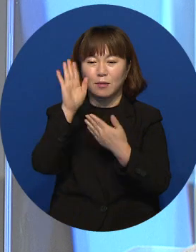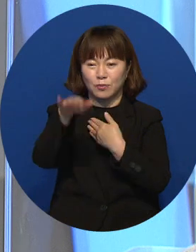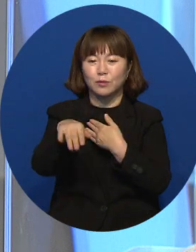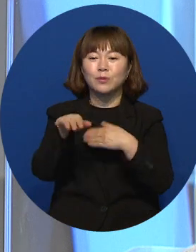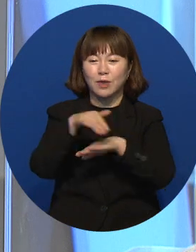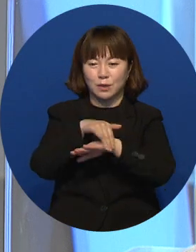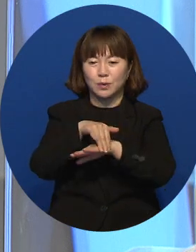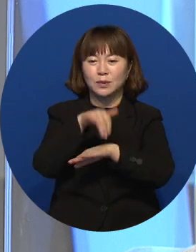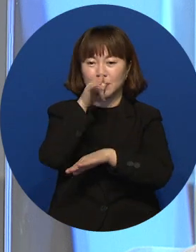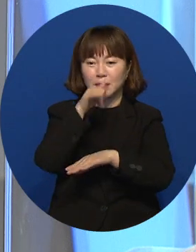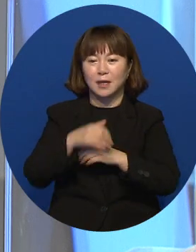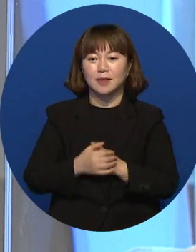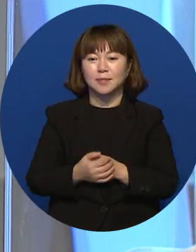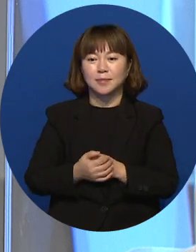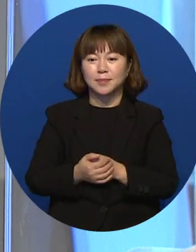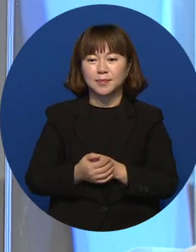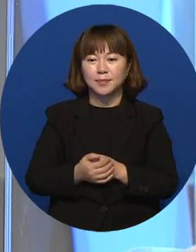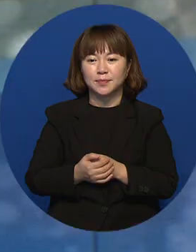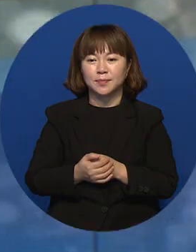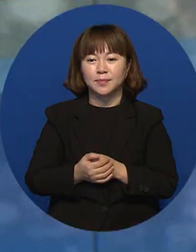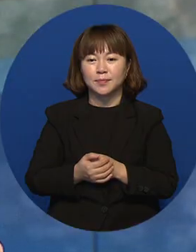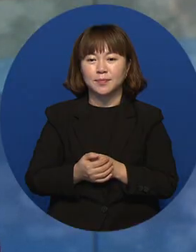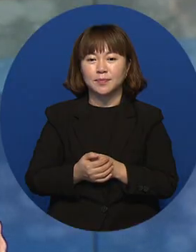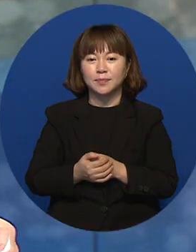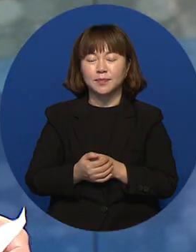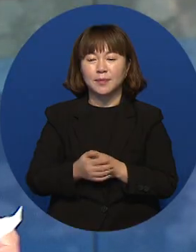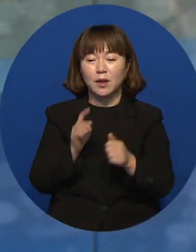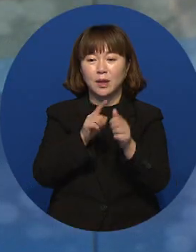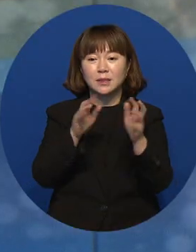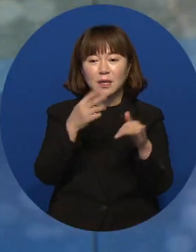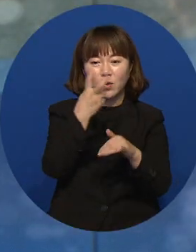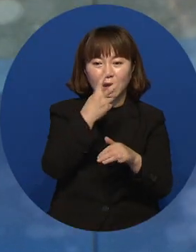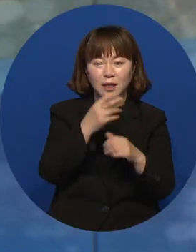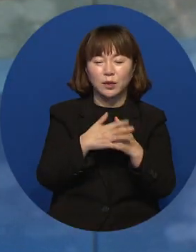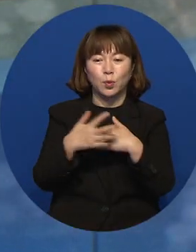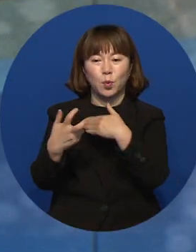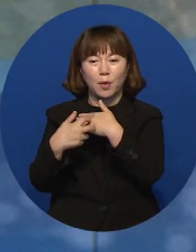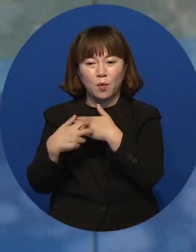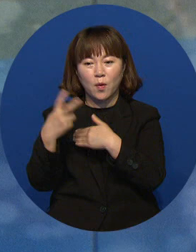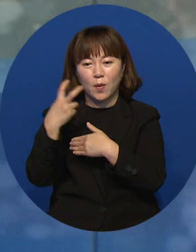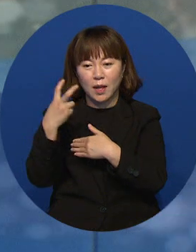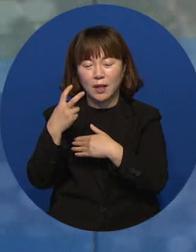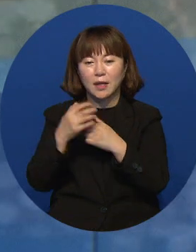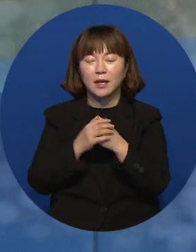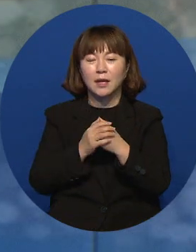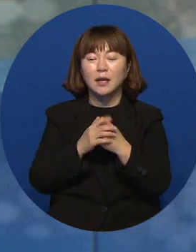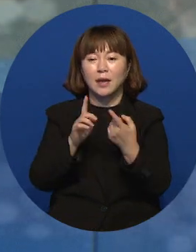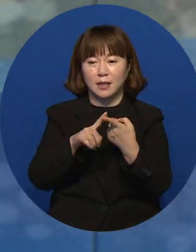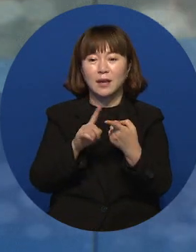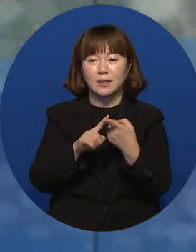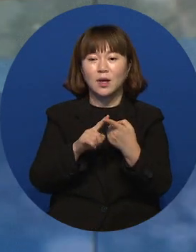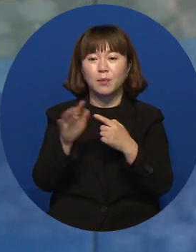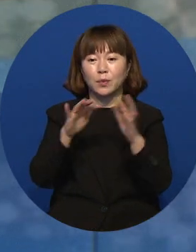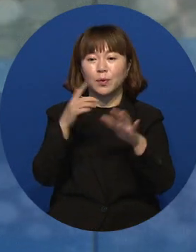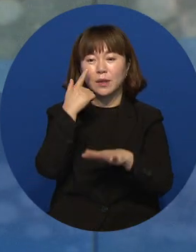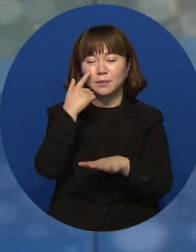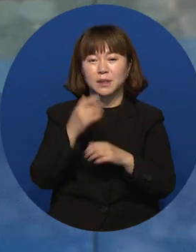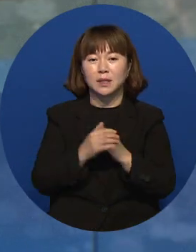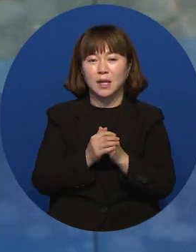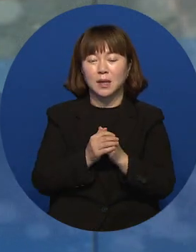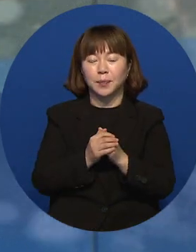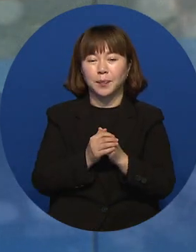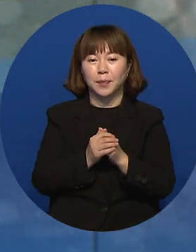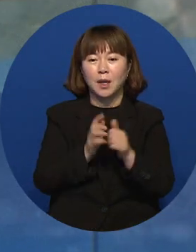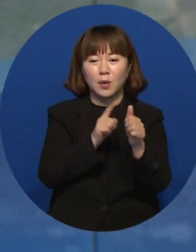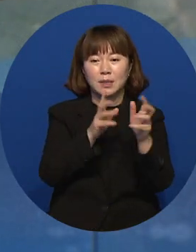조금 자막 없습니다 확신 자 관리 의료 체계 잠깐 나오긴 했지만 본격적으로 한번 짚어보겠습니다 아까 학자 발생 억제 가 아니라